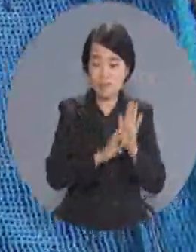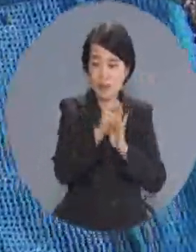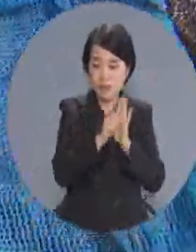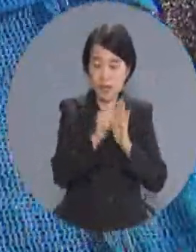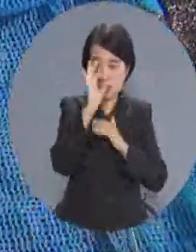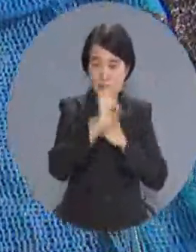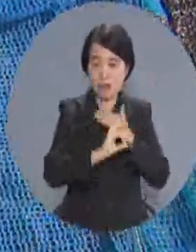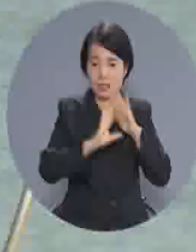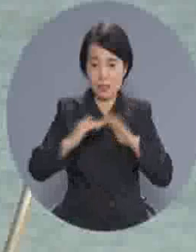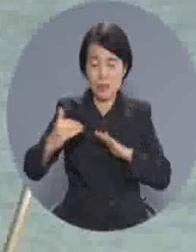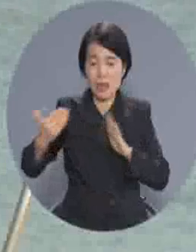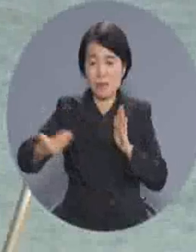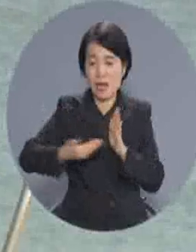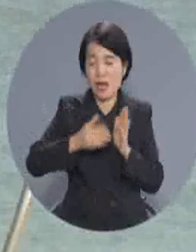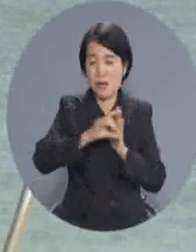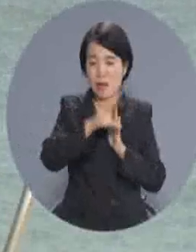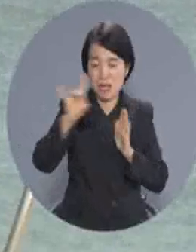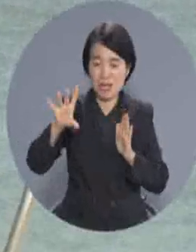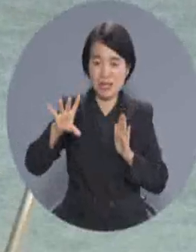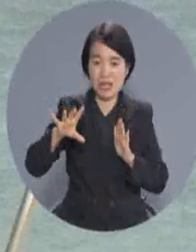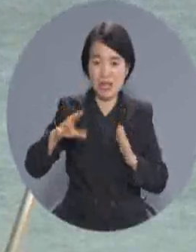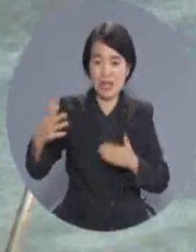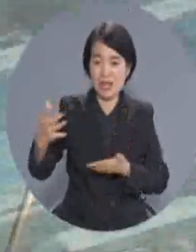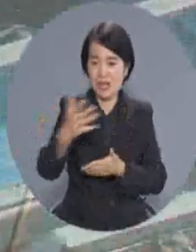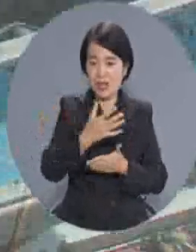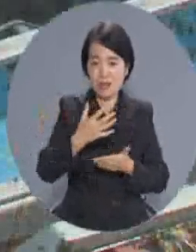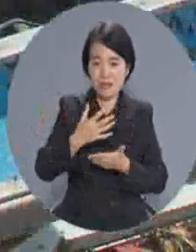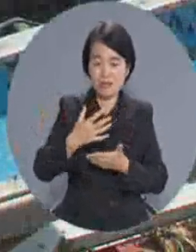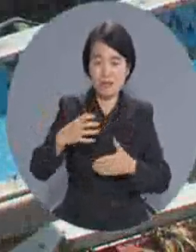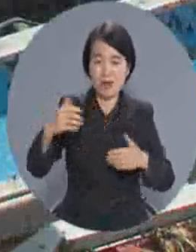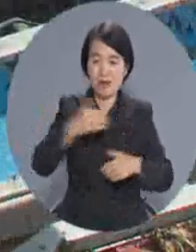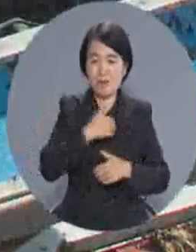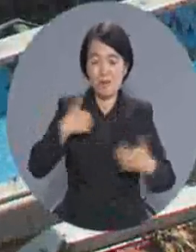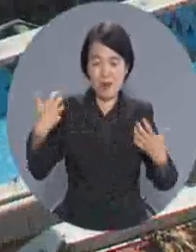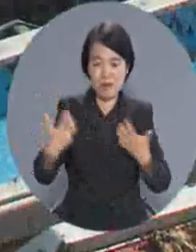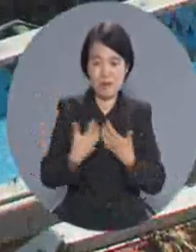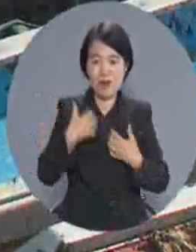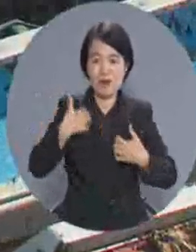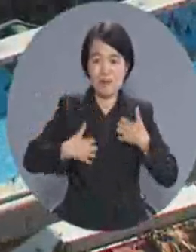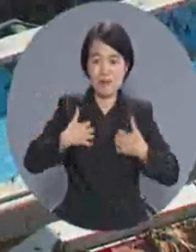서남의 부두가마다 풍어가가 울리고 있습니다. MBC 뉴스 양현수입니다.